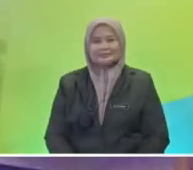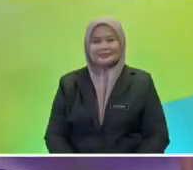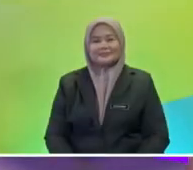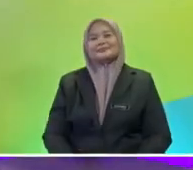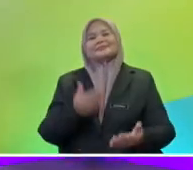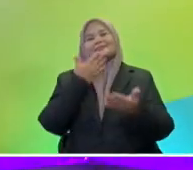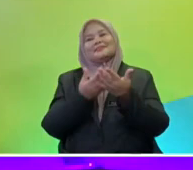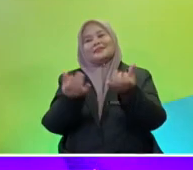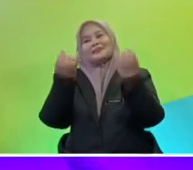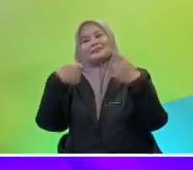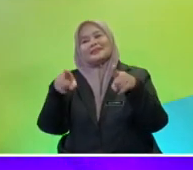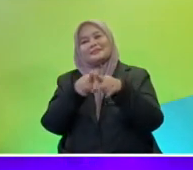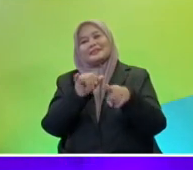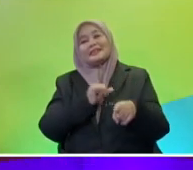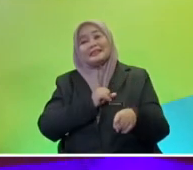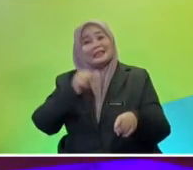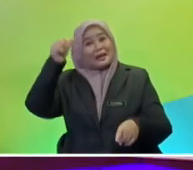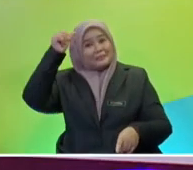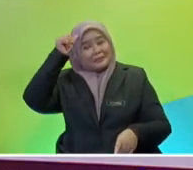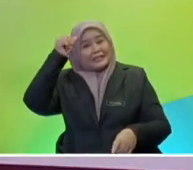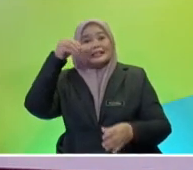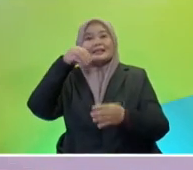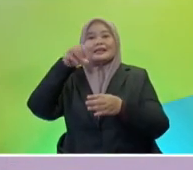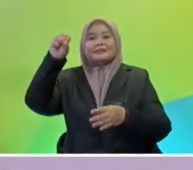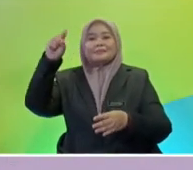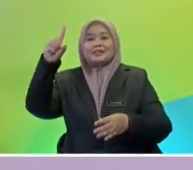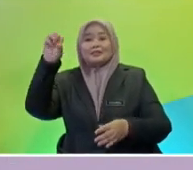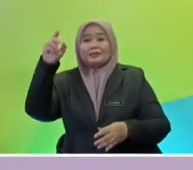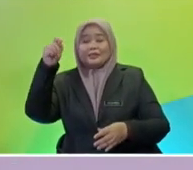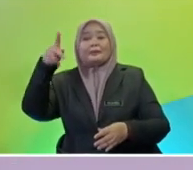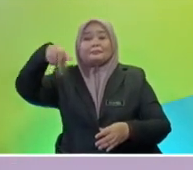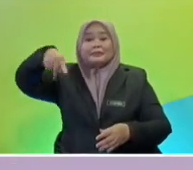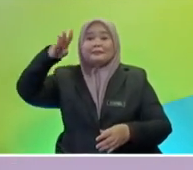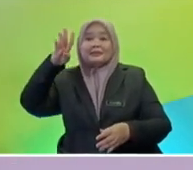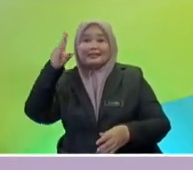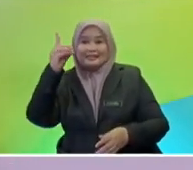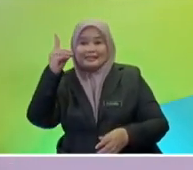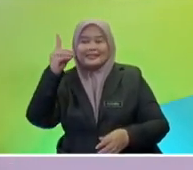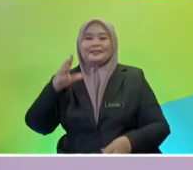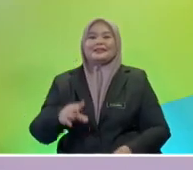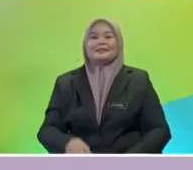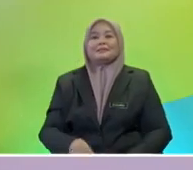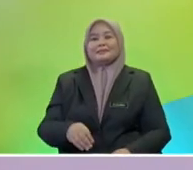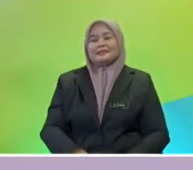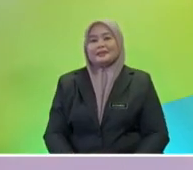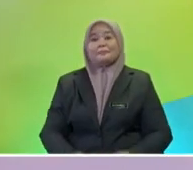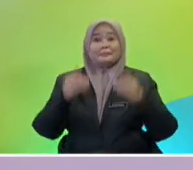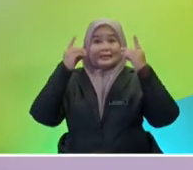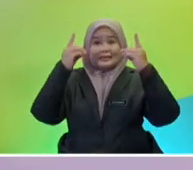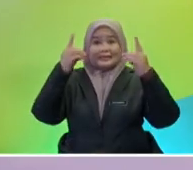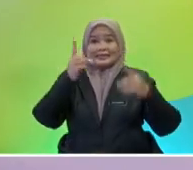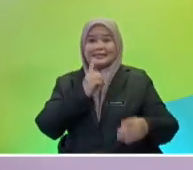Baiklah kembali bersama saya Ima sufian asma dalam slot pencak silat dalam pendidikan